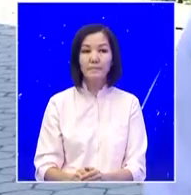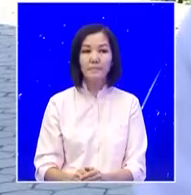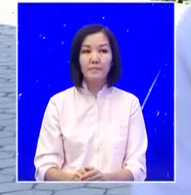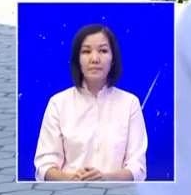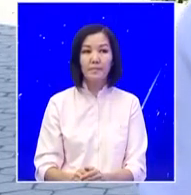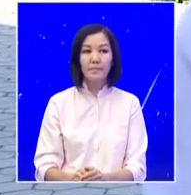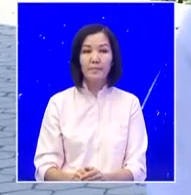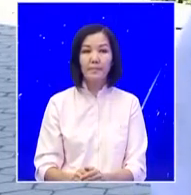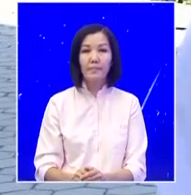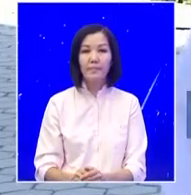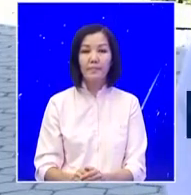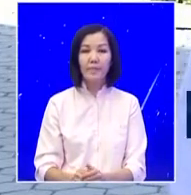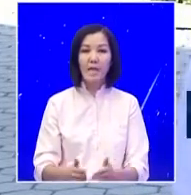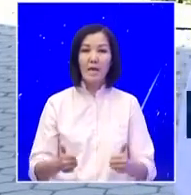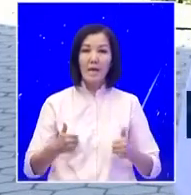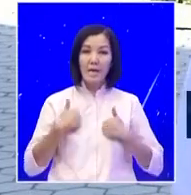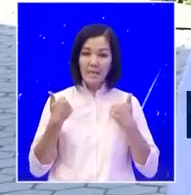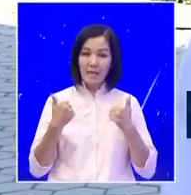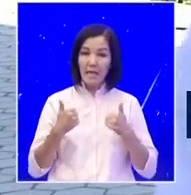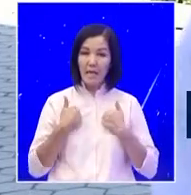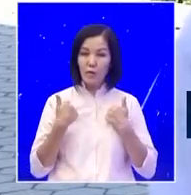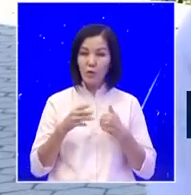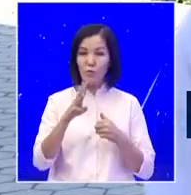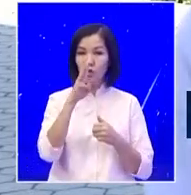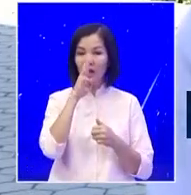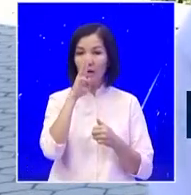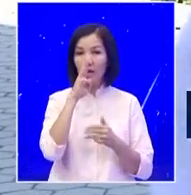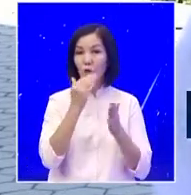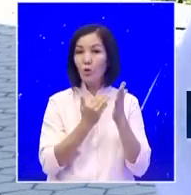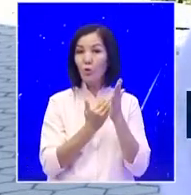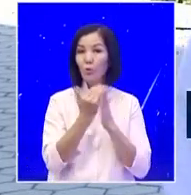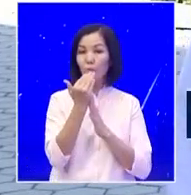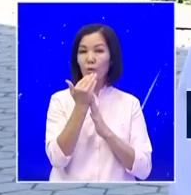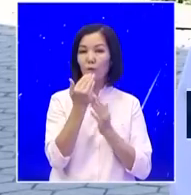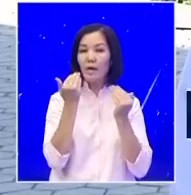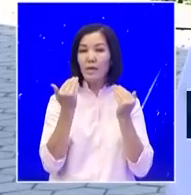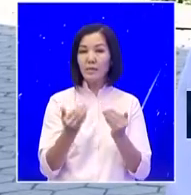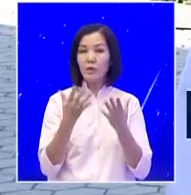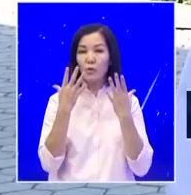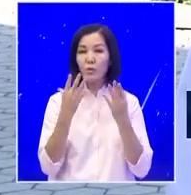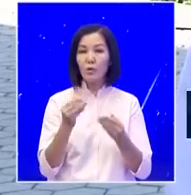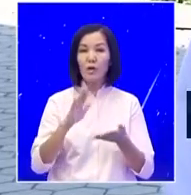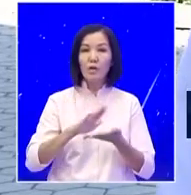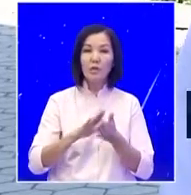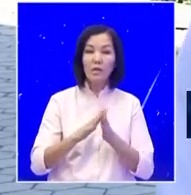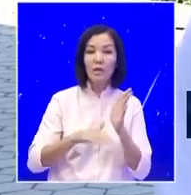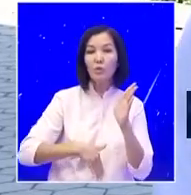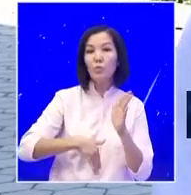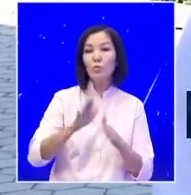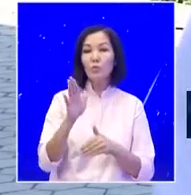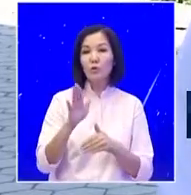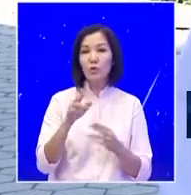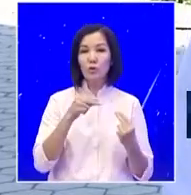Жұмысқа деген ынталандыру ретінде жалақының көбеюі, жалақыдан бөлек қазіргі кезде жағдайдың жасалуы, жұмыс